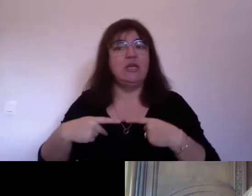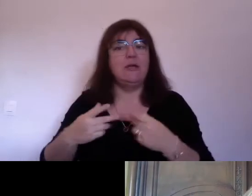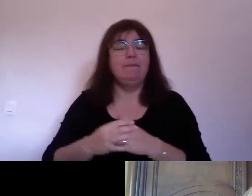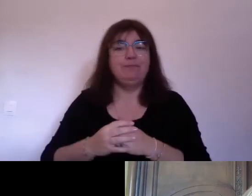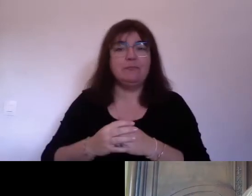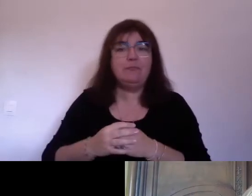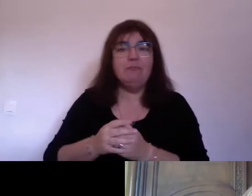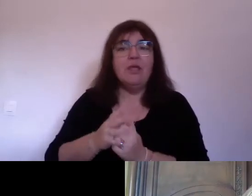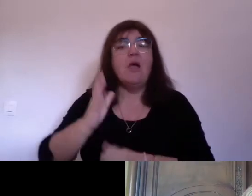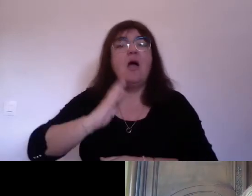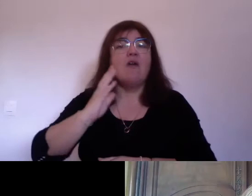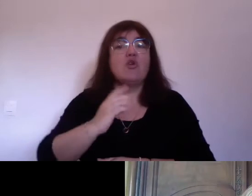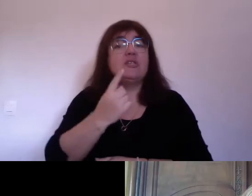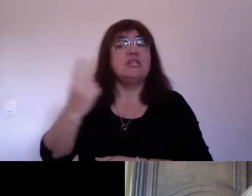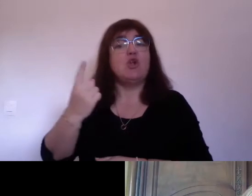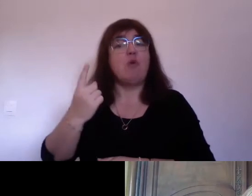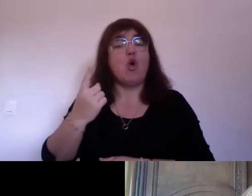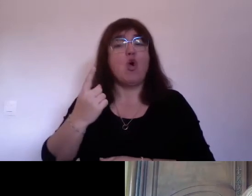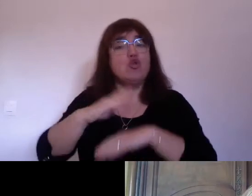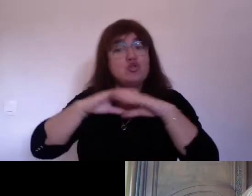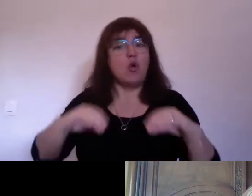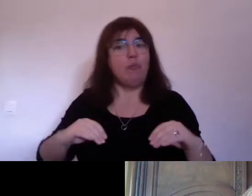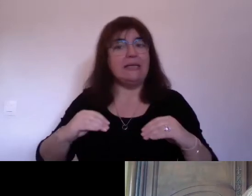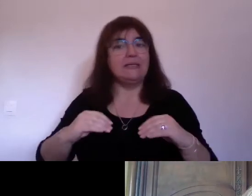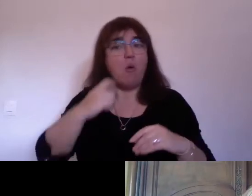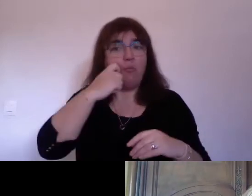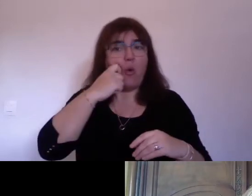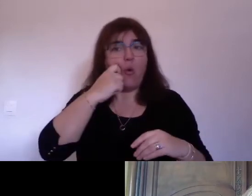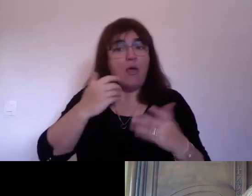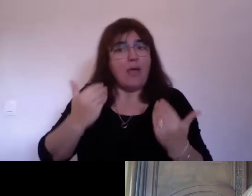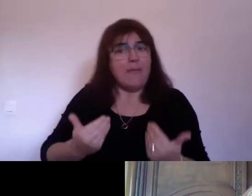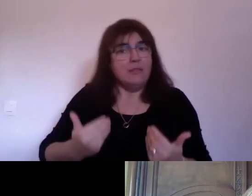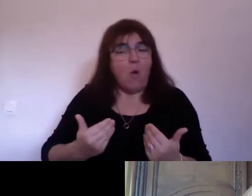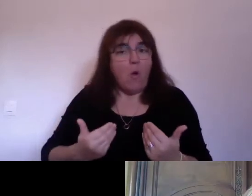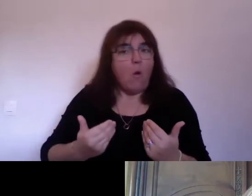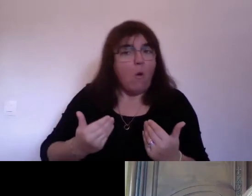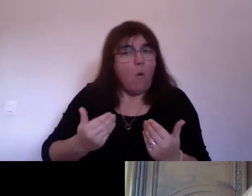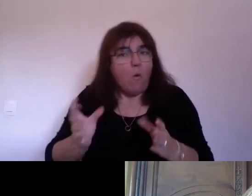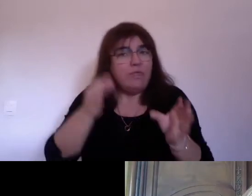présence, mais on découvre petit à petit une autre forme de présence.